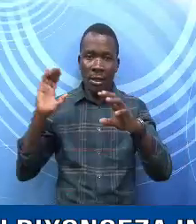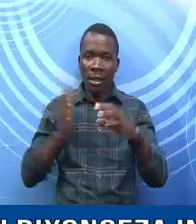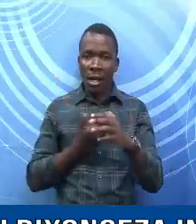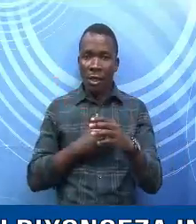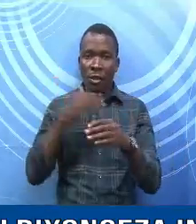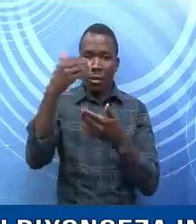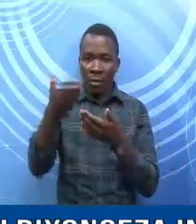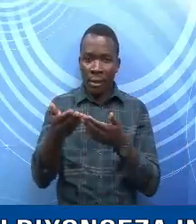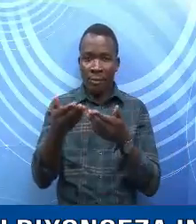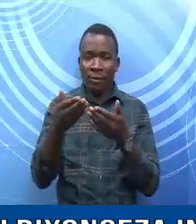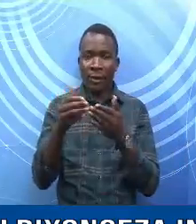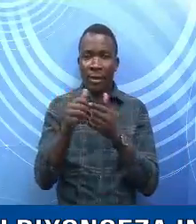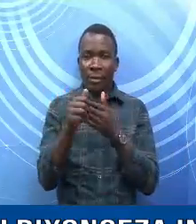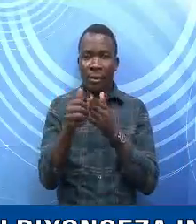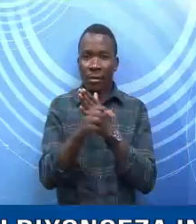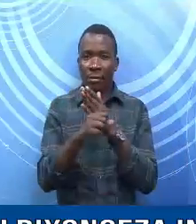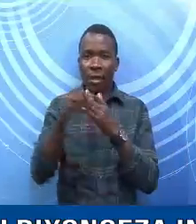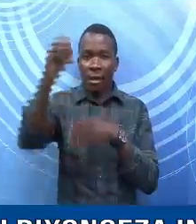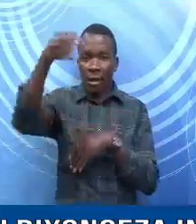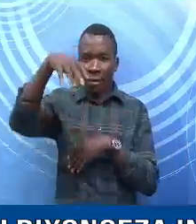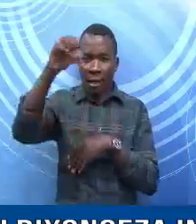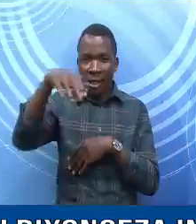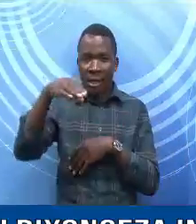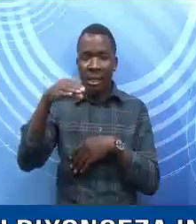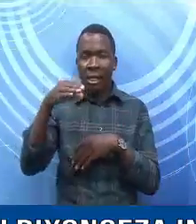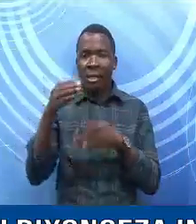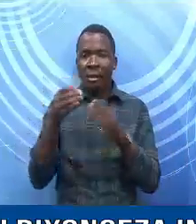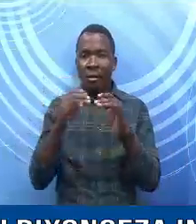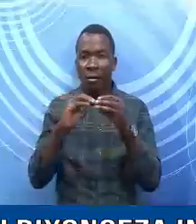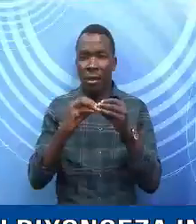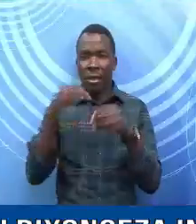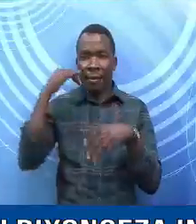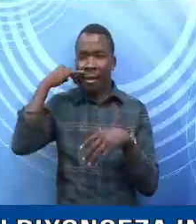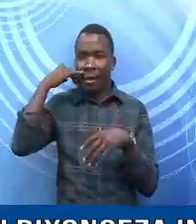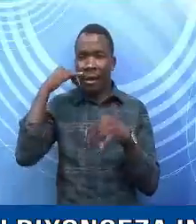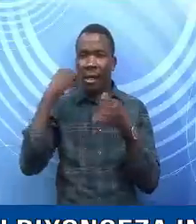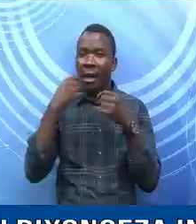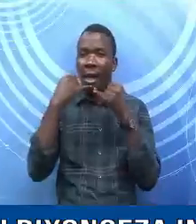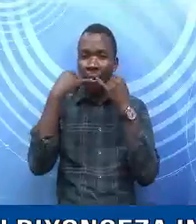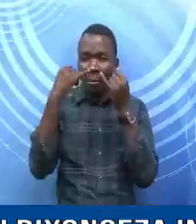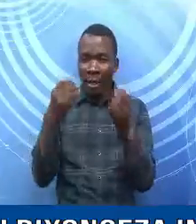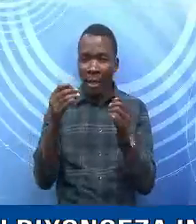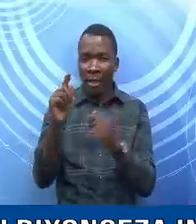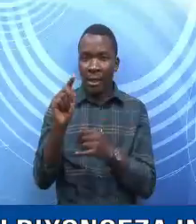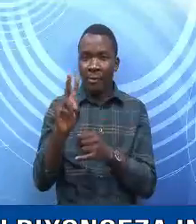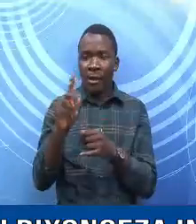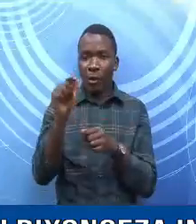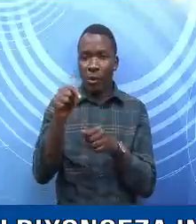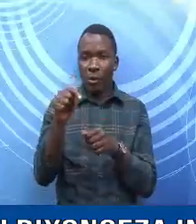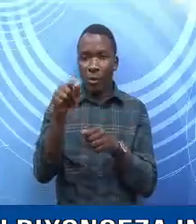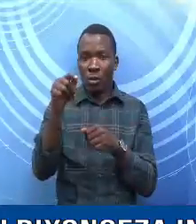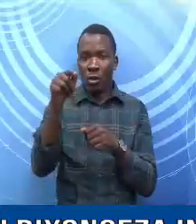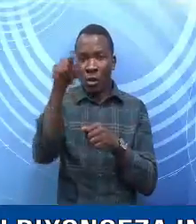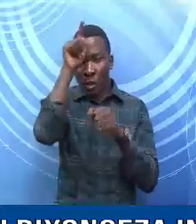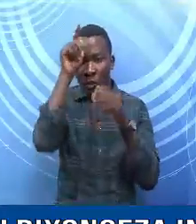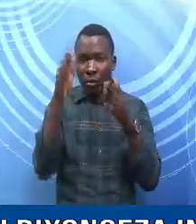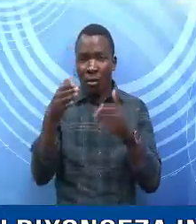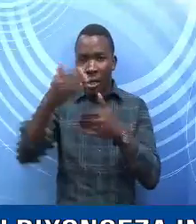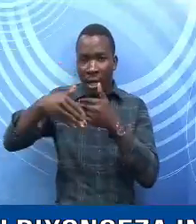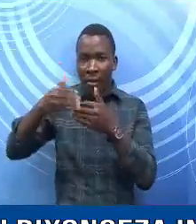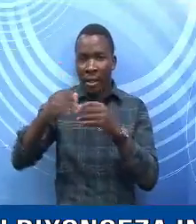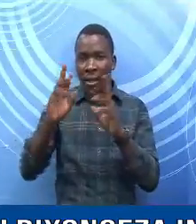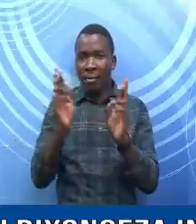wa Kigali bwana Niyibizi Jean Claude ku murongo wa telefone akaba yabwiye BTN TV ko uyu muturage n'abegera nabo biteguye kumufasha